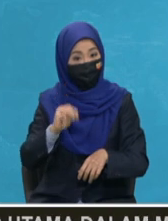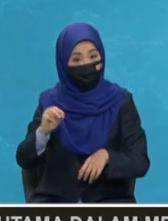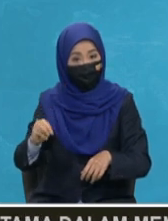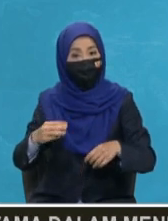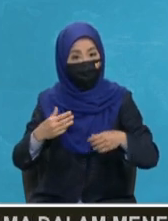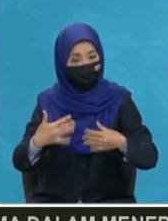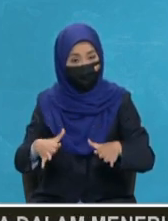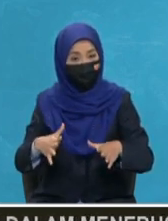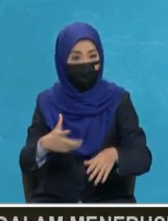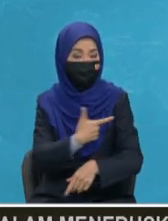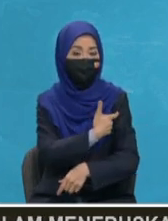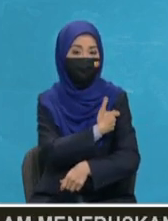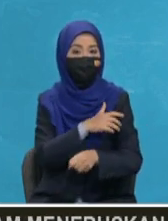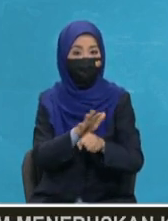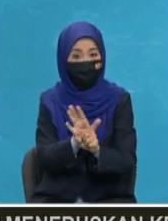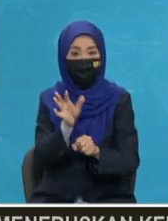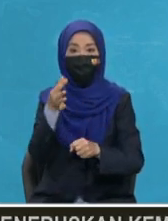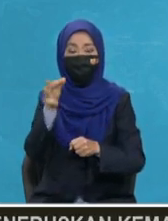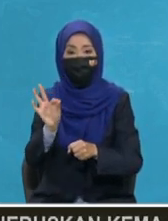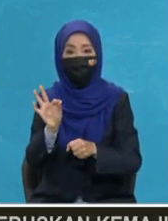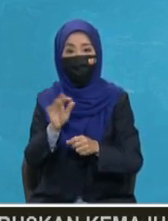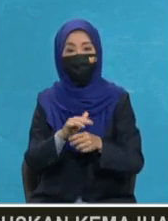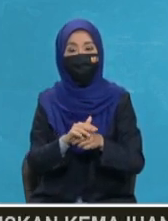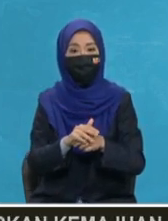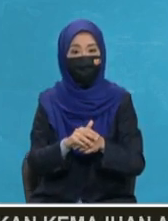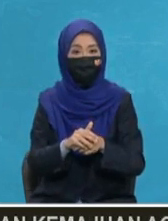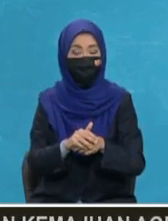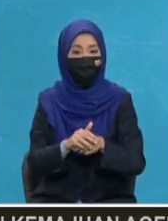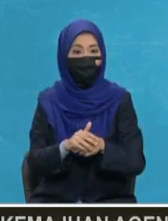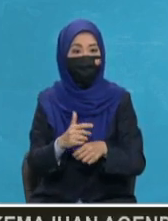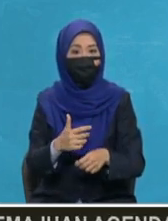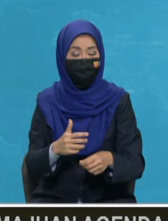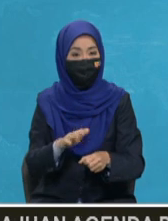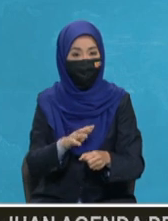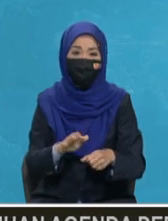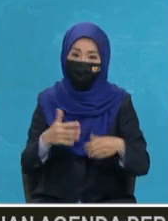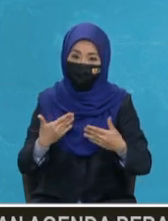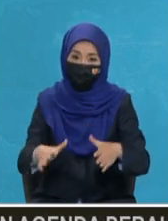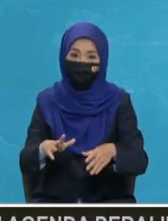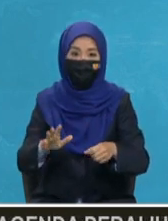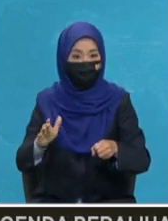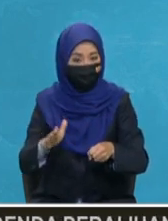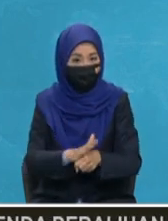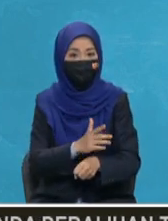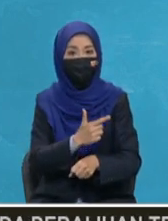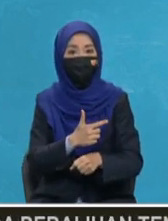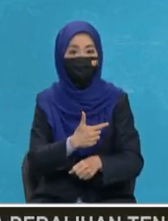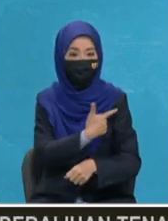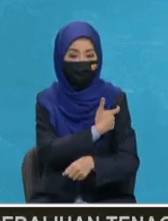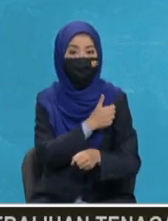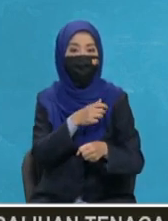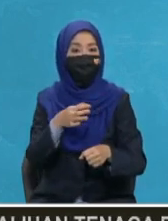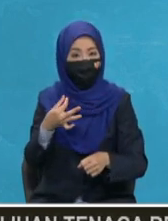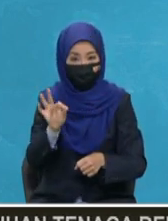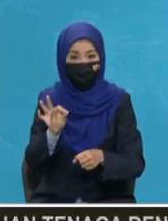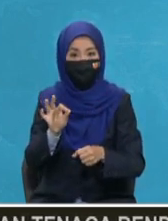suntikan beximco with 19 Swag yang telah mendapatkan suntikan Baekhyun kopisma buzz masih boleh dijangkiti oleh bales